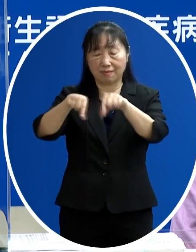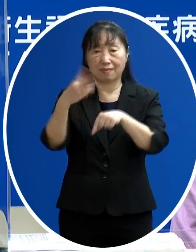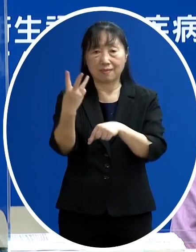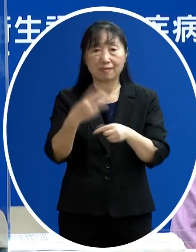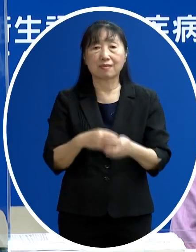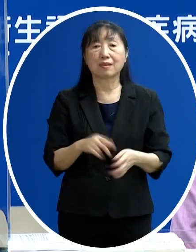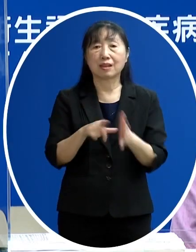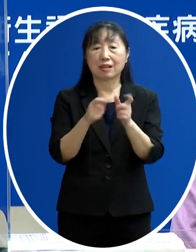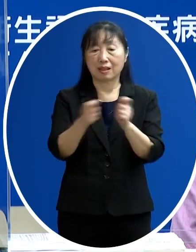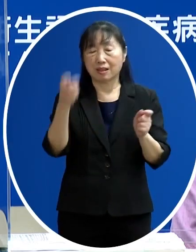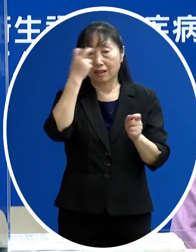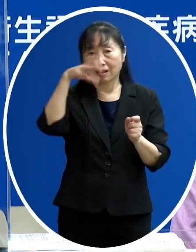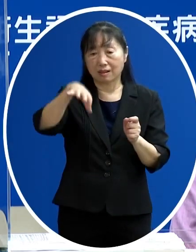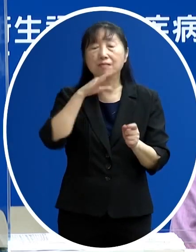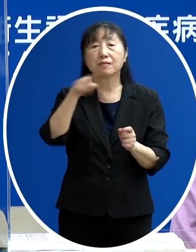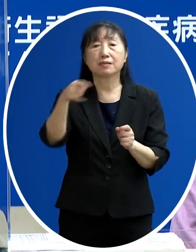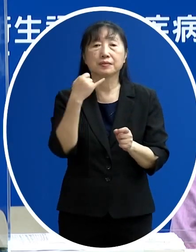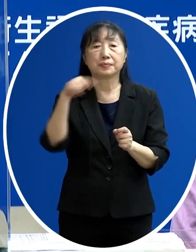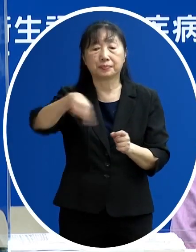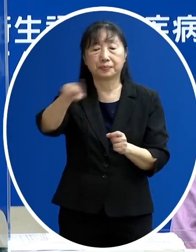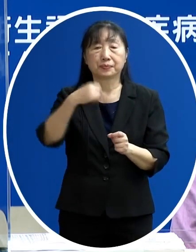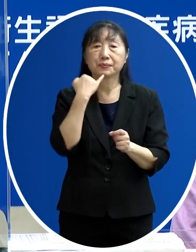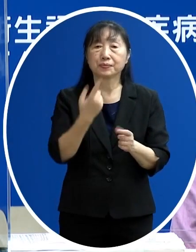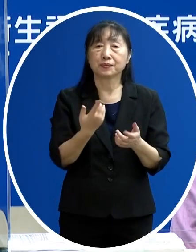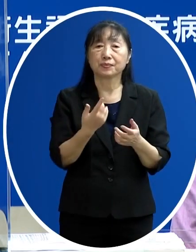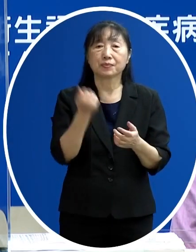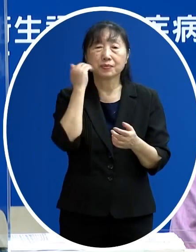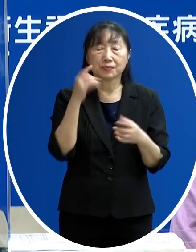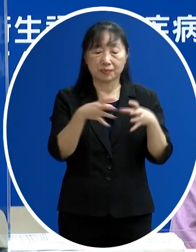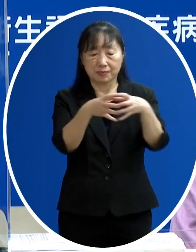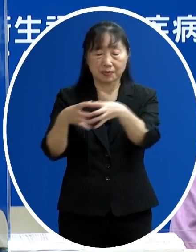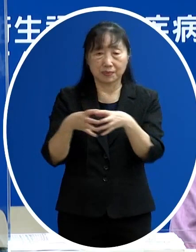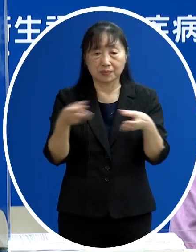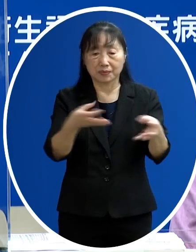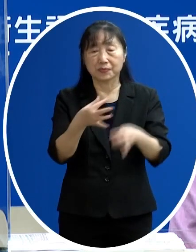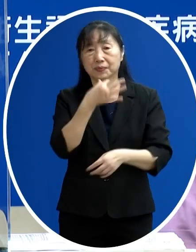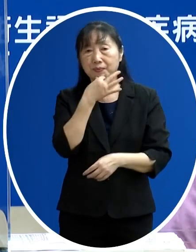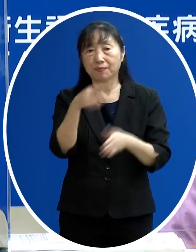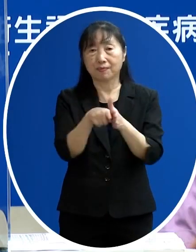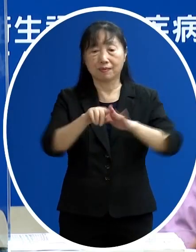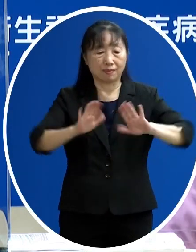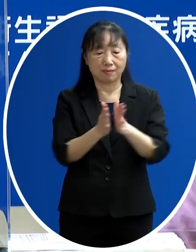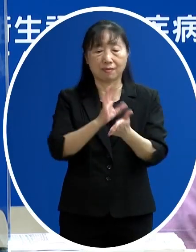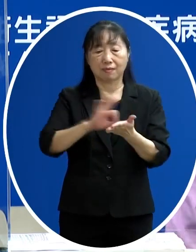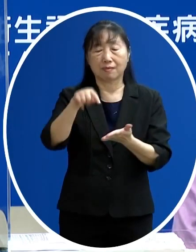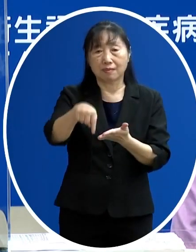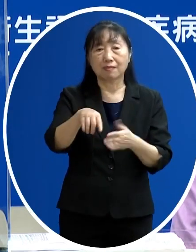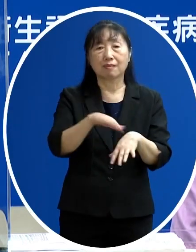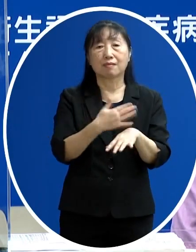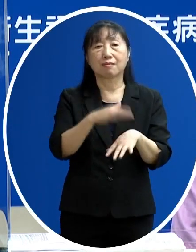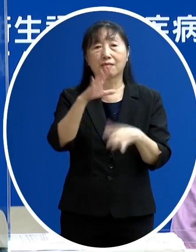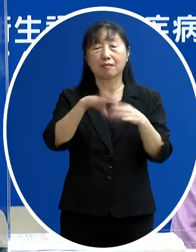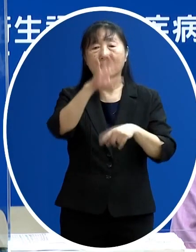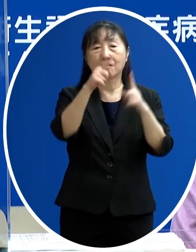在长照机构可以直接在因应有时候有群聚的时候，那可以及时来运用，不会说因为